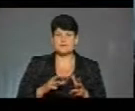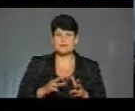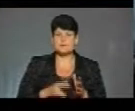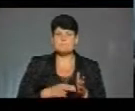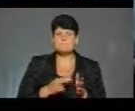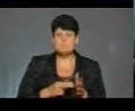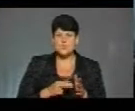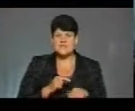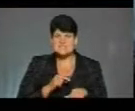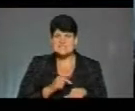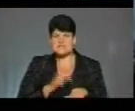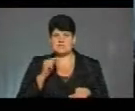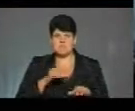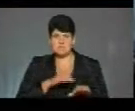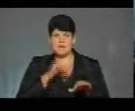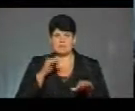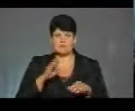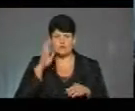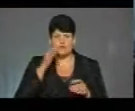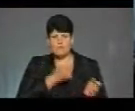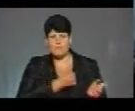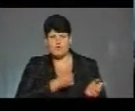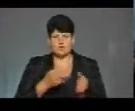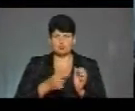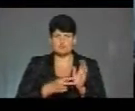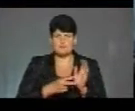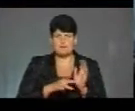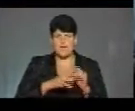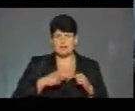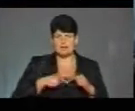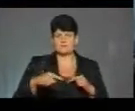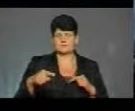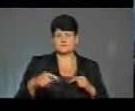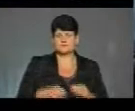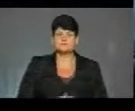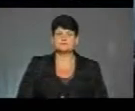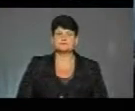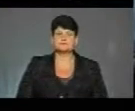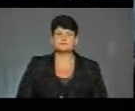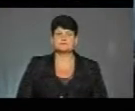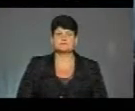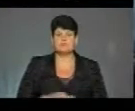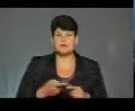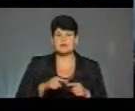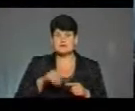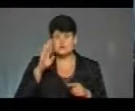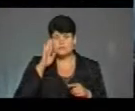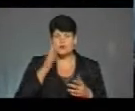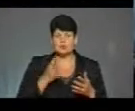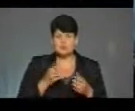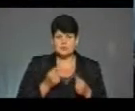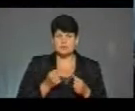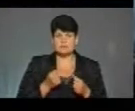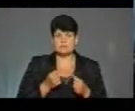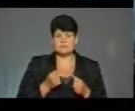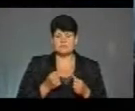поїзд зачепив цього чоловіка, протягнув близько 7 метрів, і цей чоловік отримав такі тілесні ушкодження,